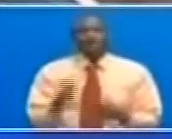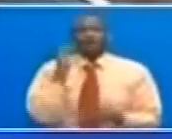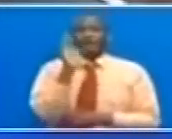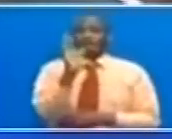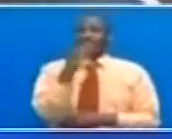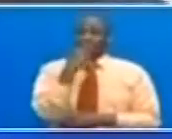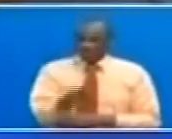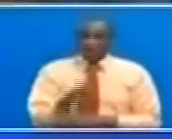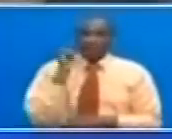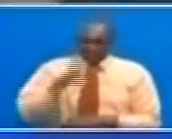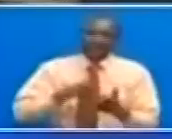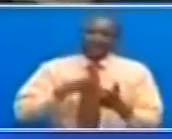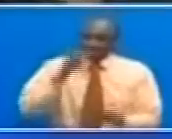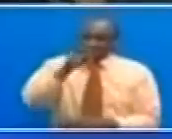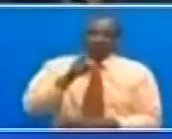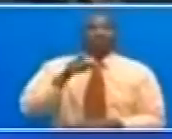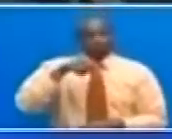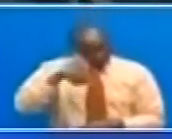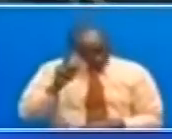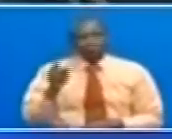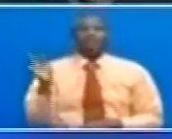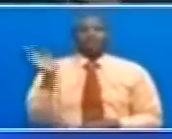kuwa hadi walipwe ndipo basi kesi yao